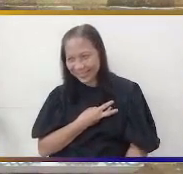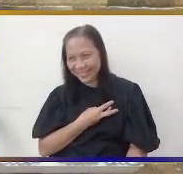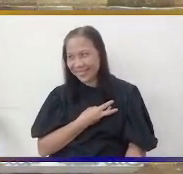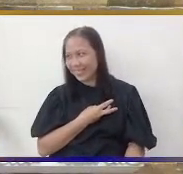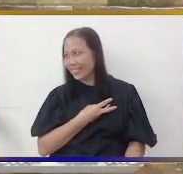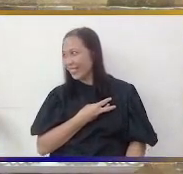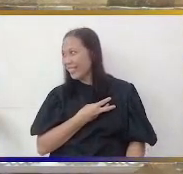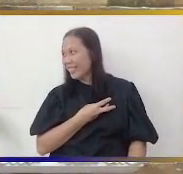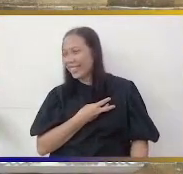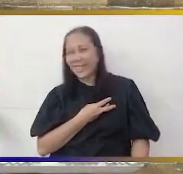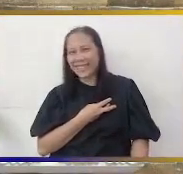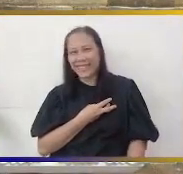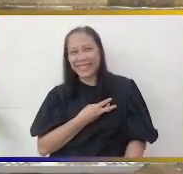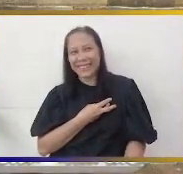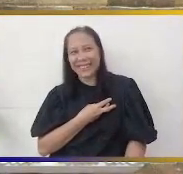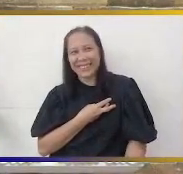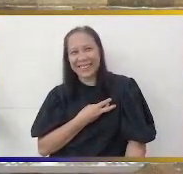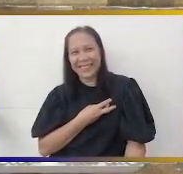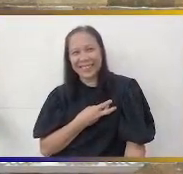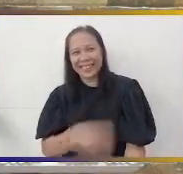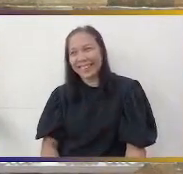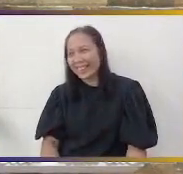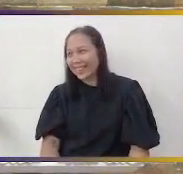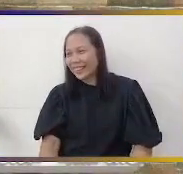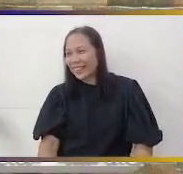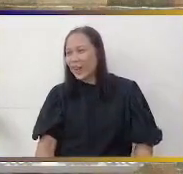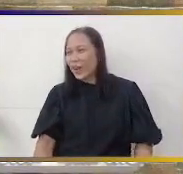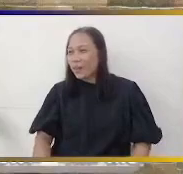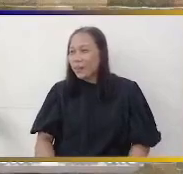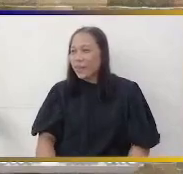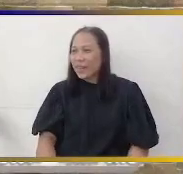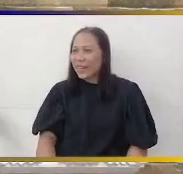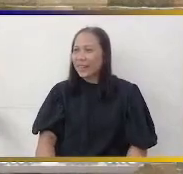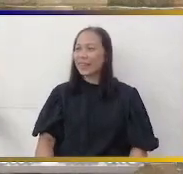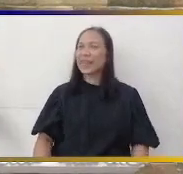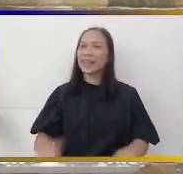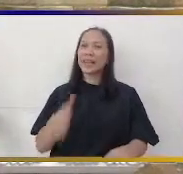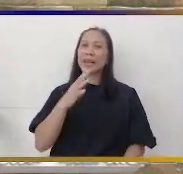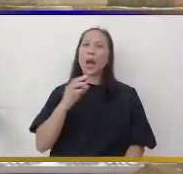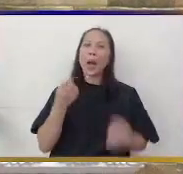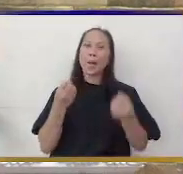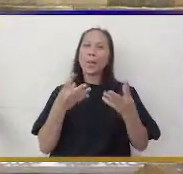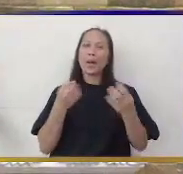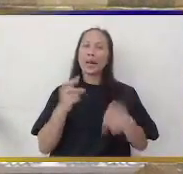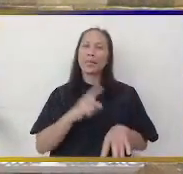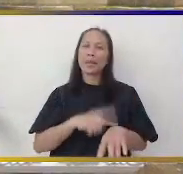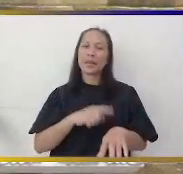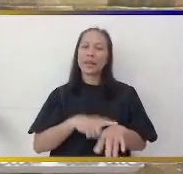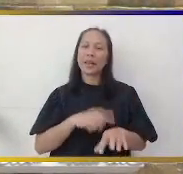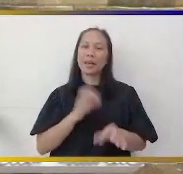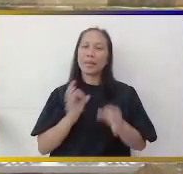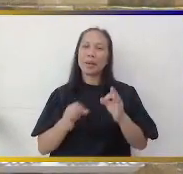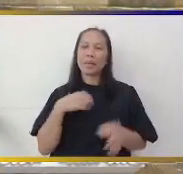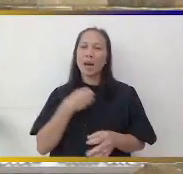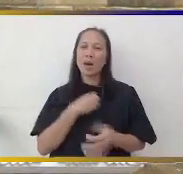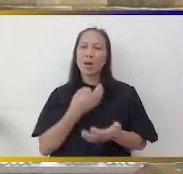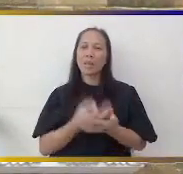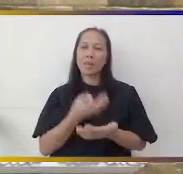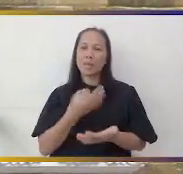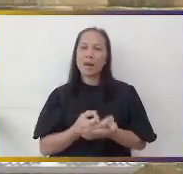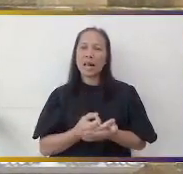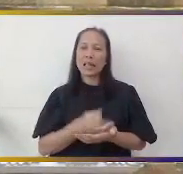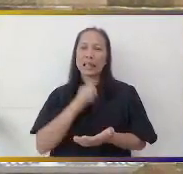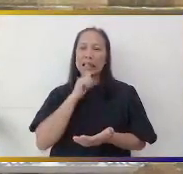titingnan natin ng maigi All right because Tingan niyo po ha most of the time agag ang pera natin ay hindi natin